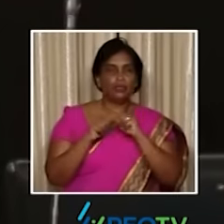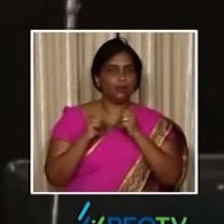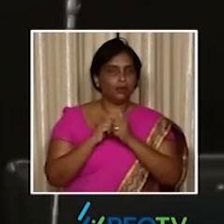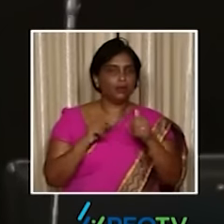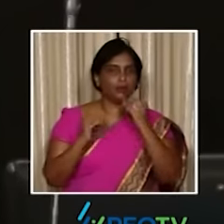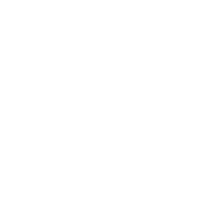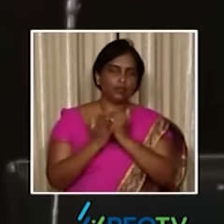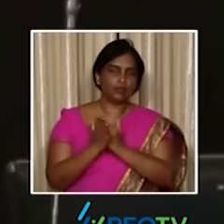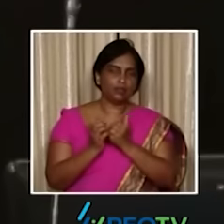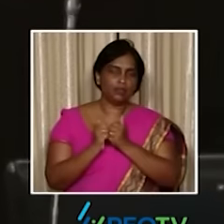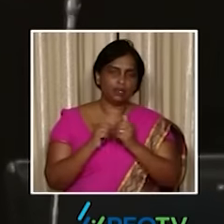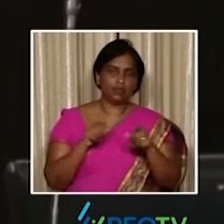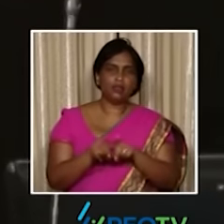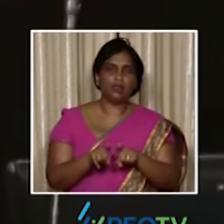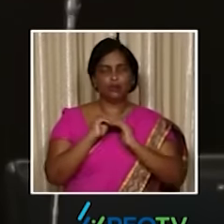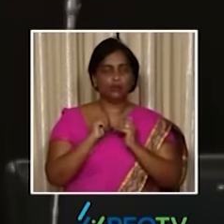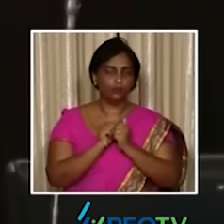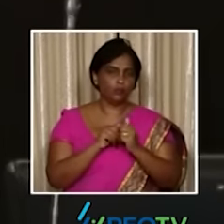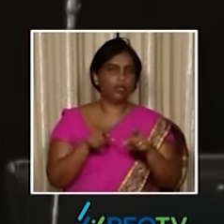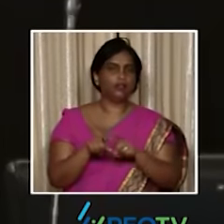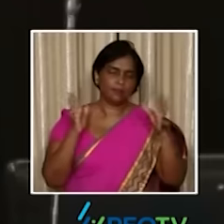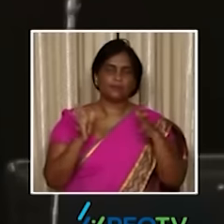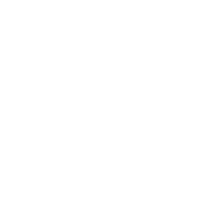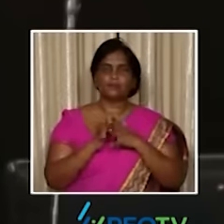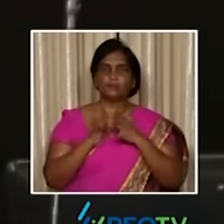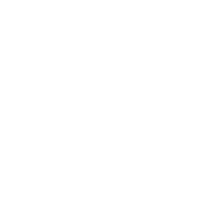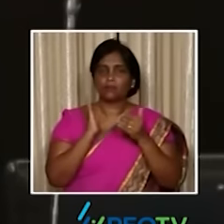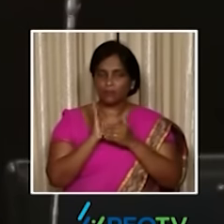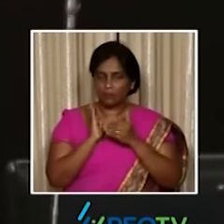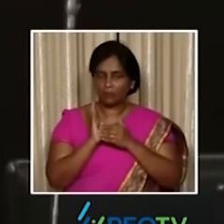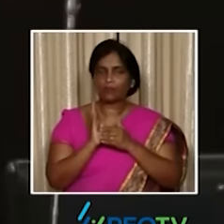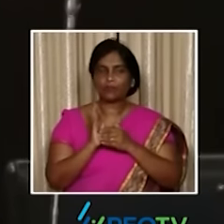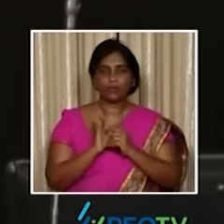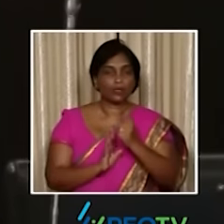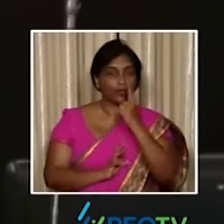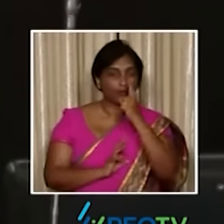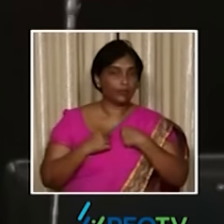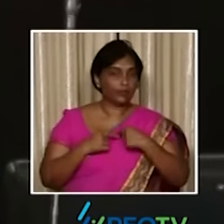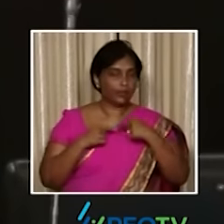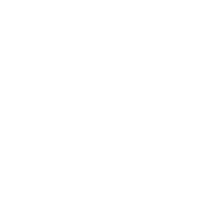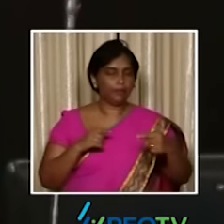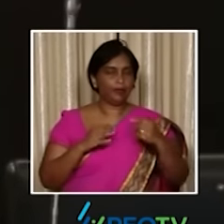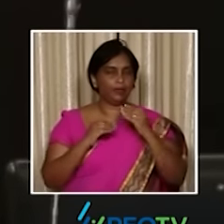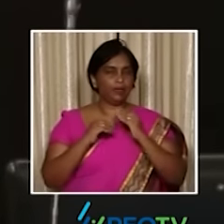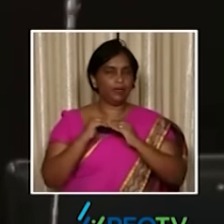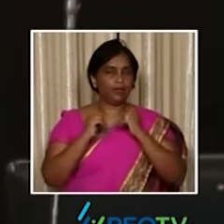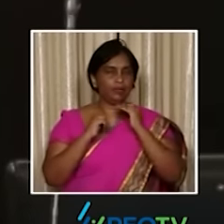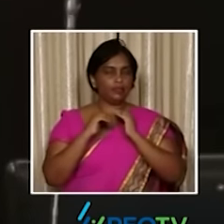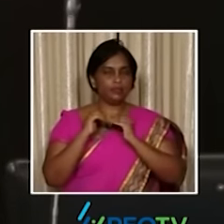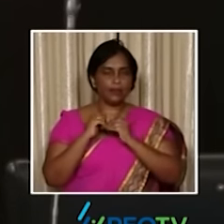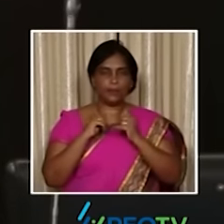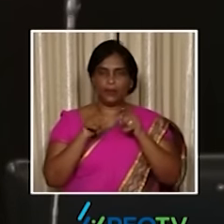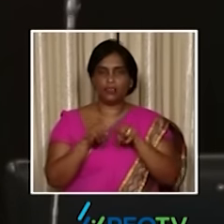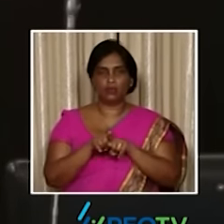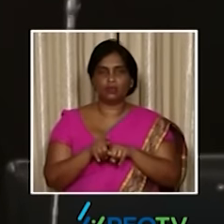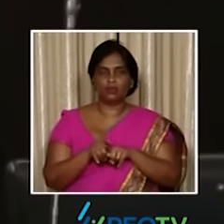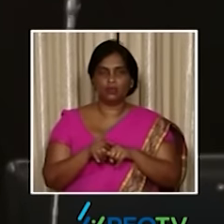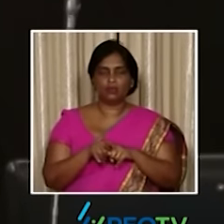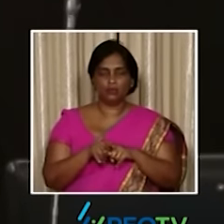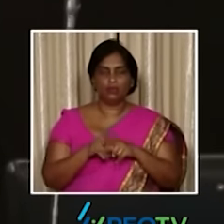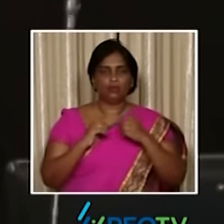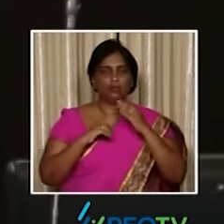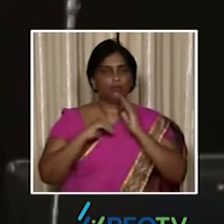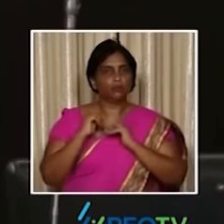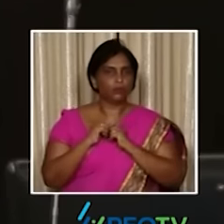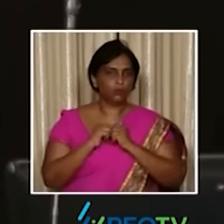කරා. මොනාරි රිෂාඩ් බදුරුද්දින් විරුද්ධව කියන්නේ කියලා එක්කෙනෙක් මට විරුද්ධව බොරු කිව්වන. යාලා ඇත්ත කියපු නිසා තමයි මම එළියට ආවේ.